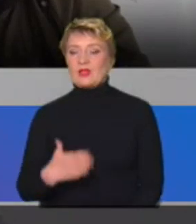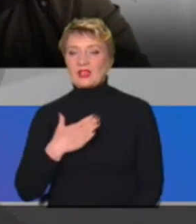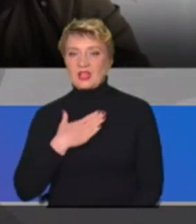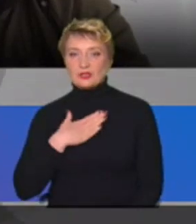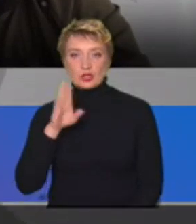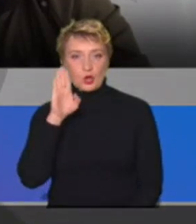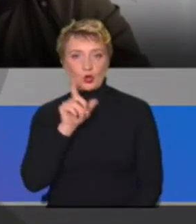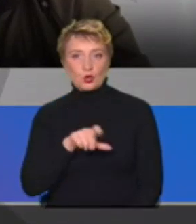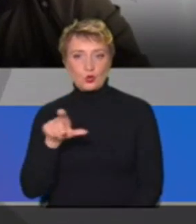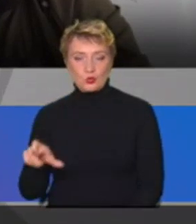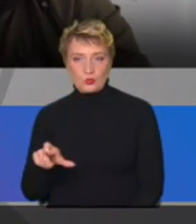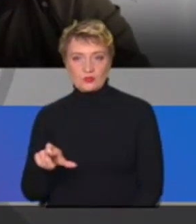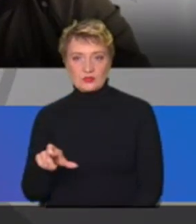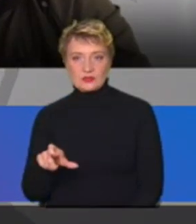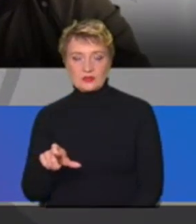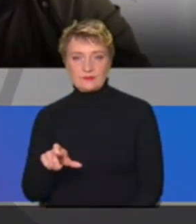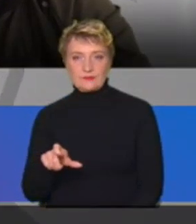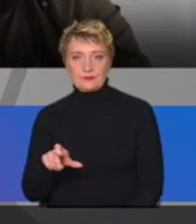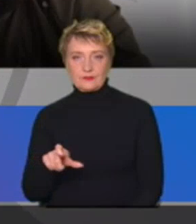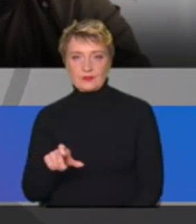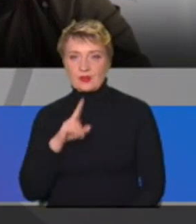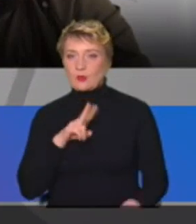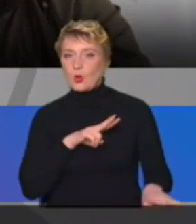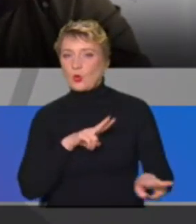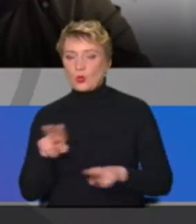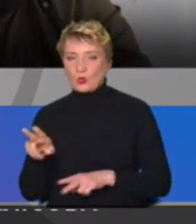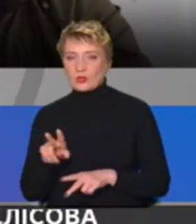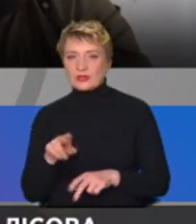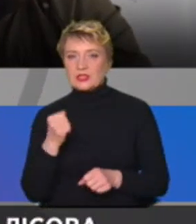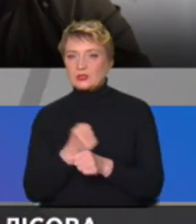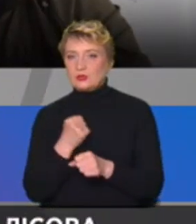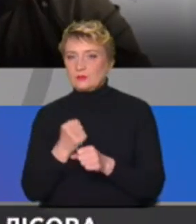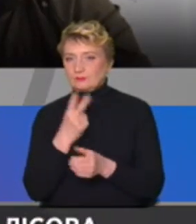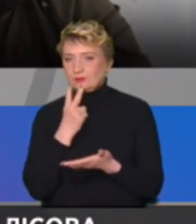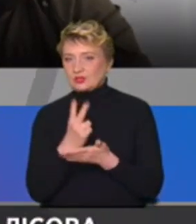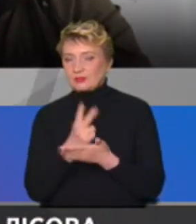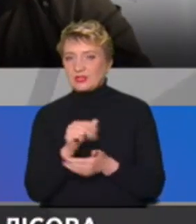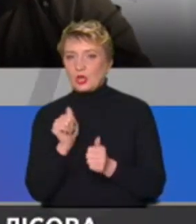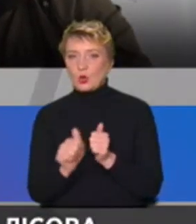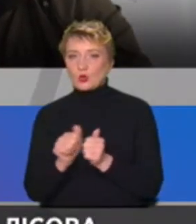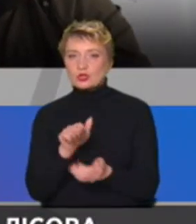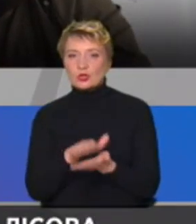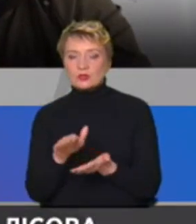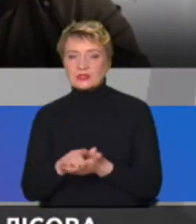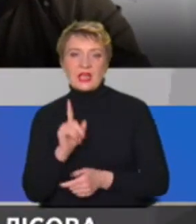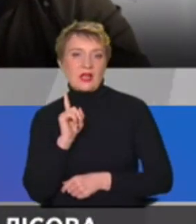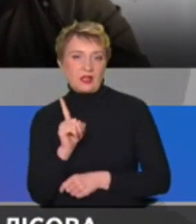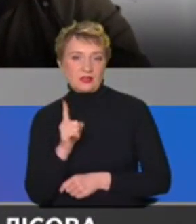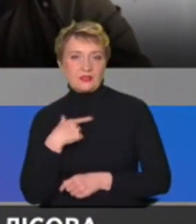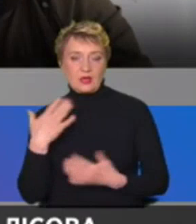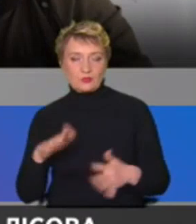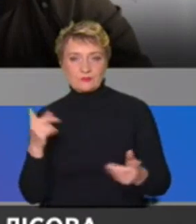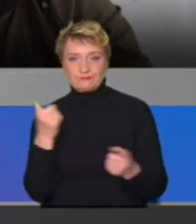хлопці, пройшли вже поверхневий огляд, зробили кожного кладовища. Але я робив в